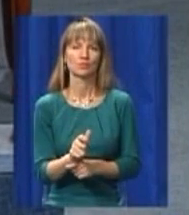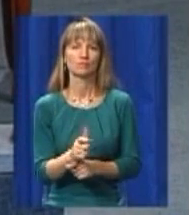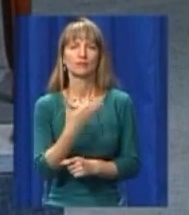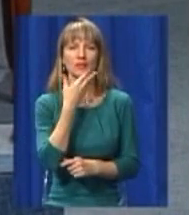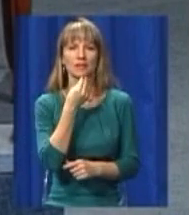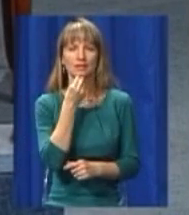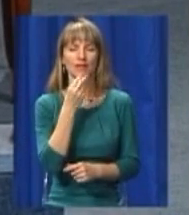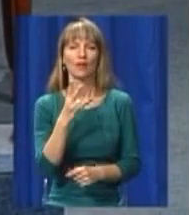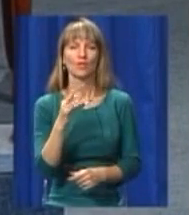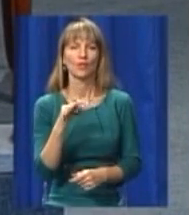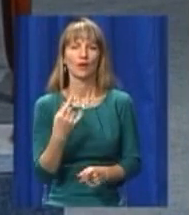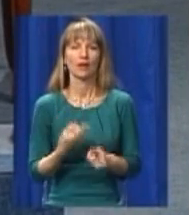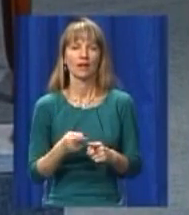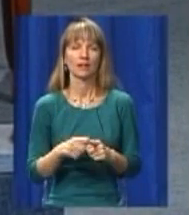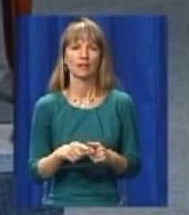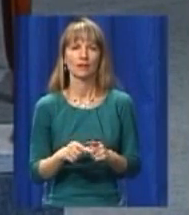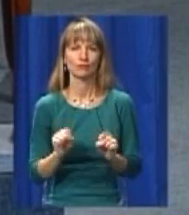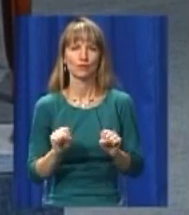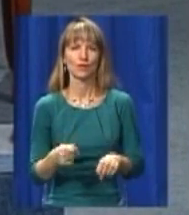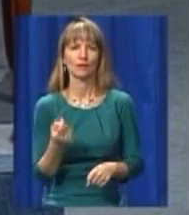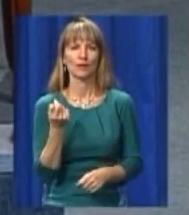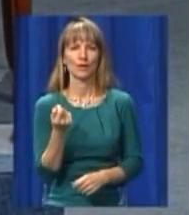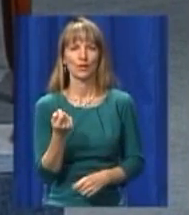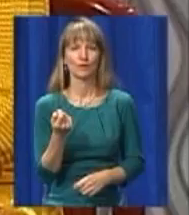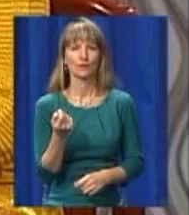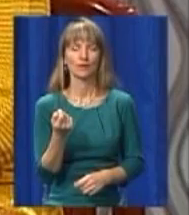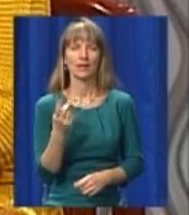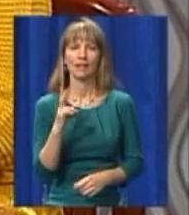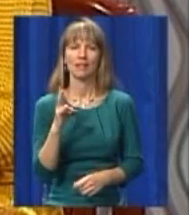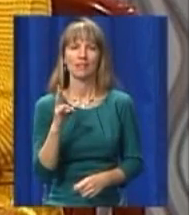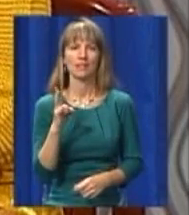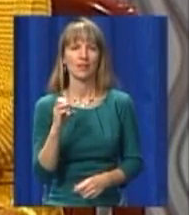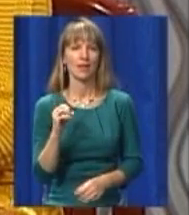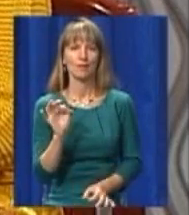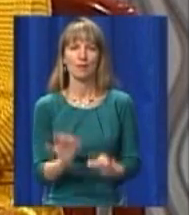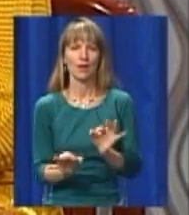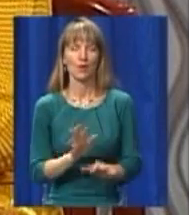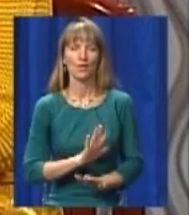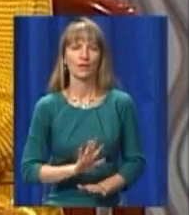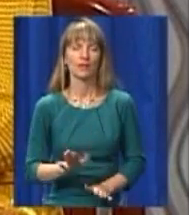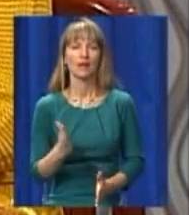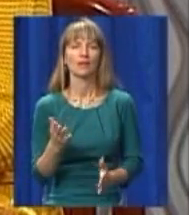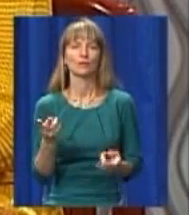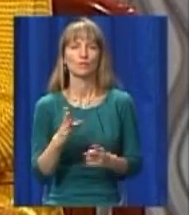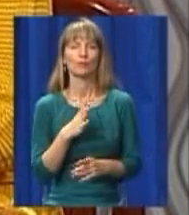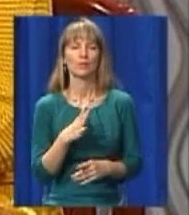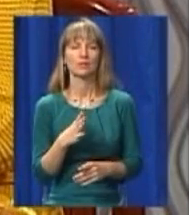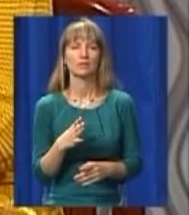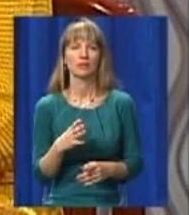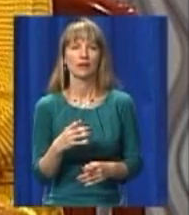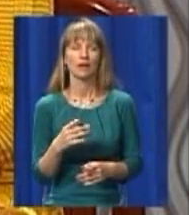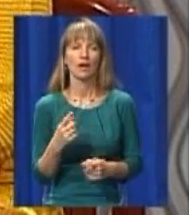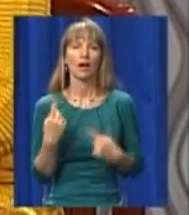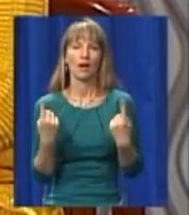звичайно, красиво, але це якось є, ну, можливо, трошки, ну, неприродно. Як ти думаєш, треба бути, як вдягатися? Звичайно,